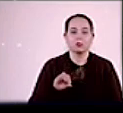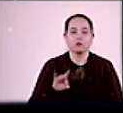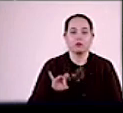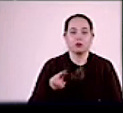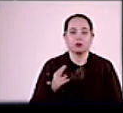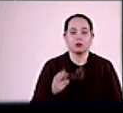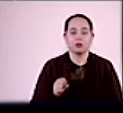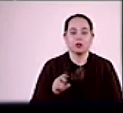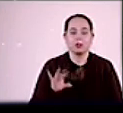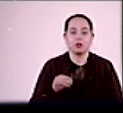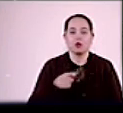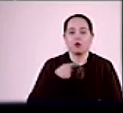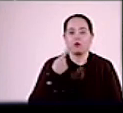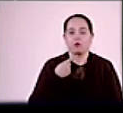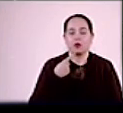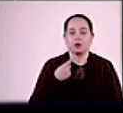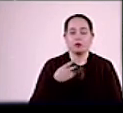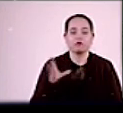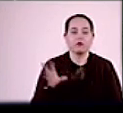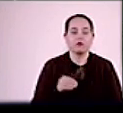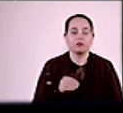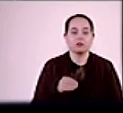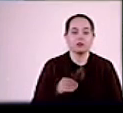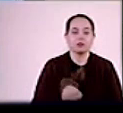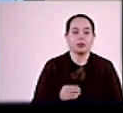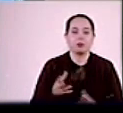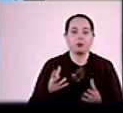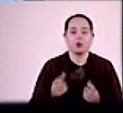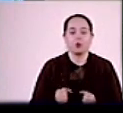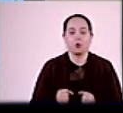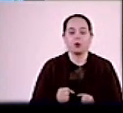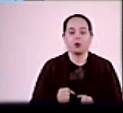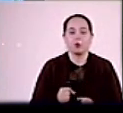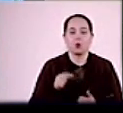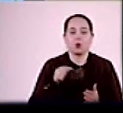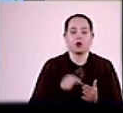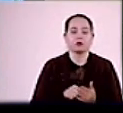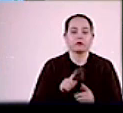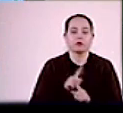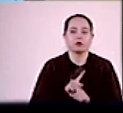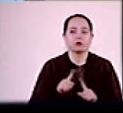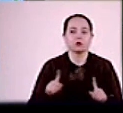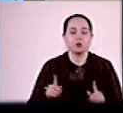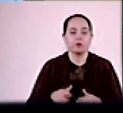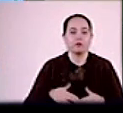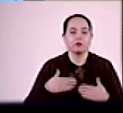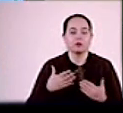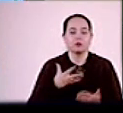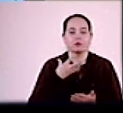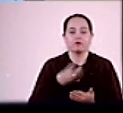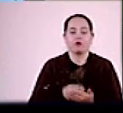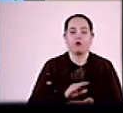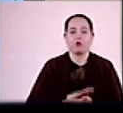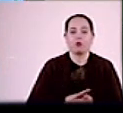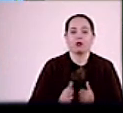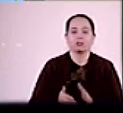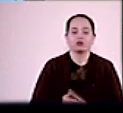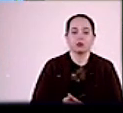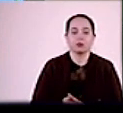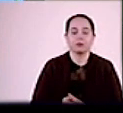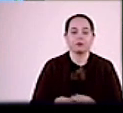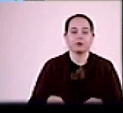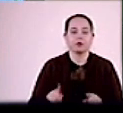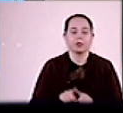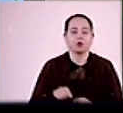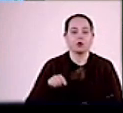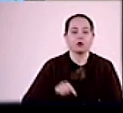и в манере говорить во всех приемах выказывал особенность своего положения».